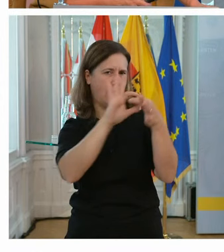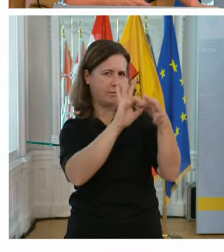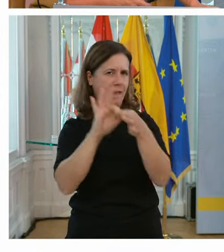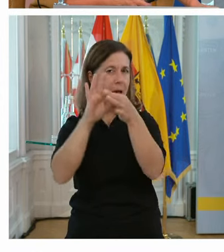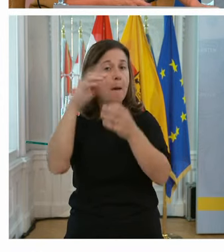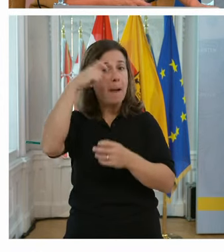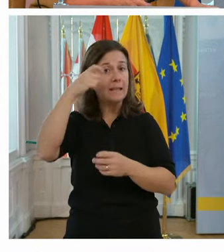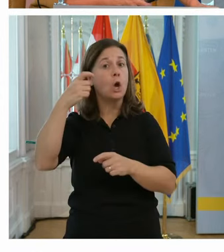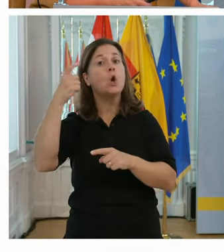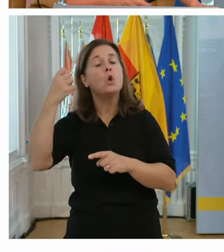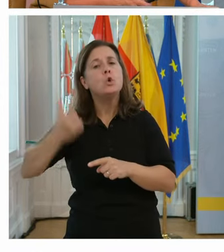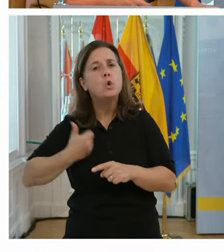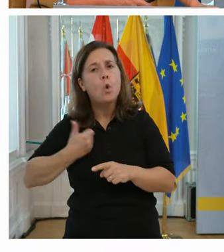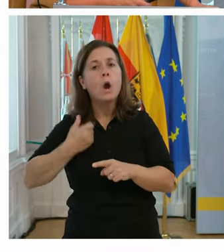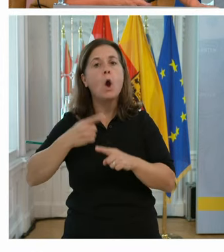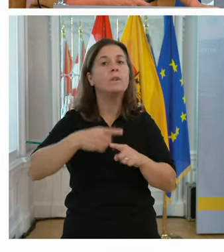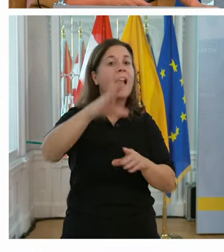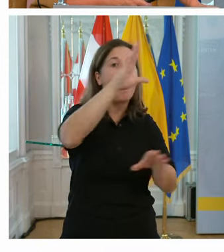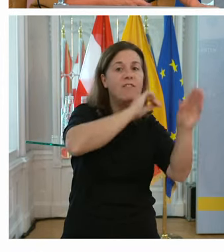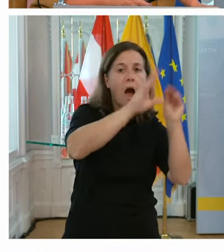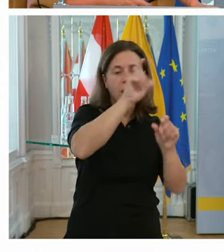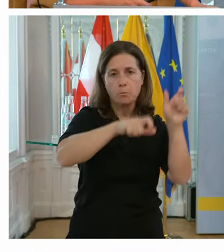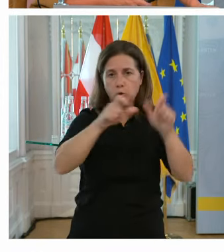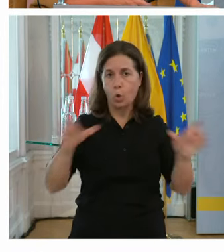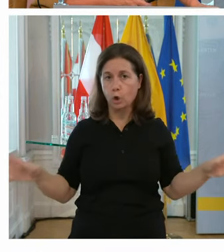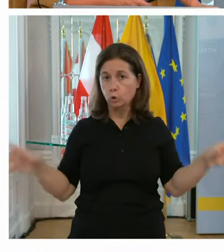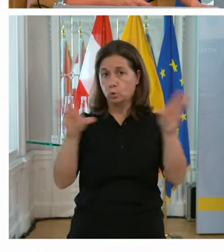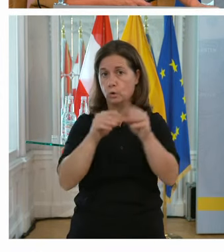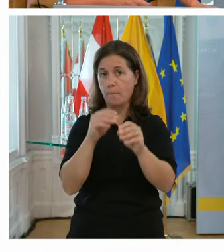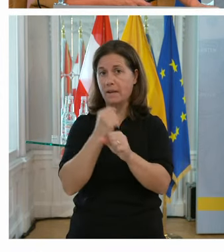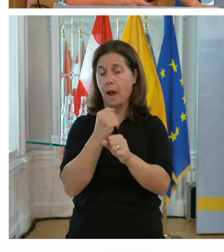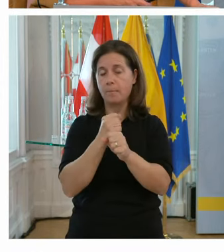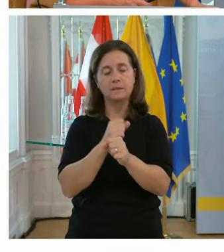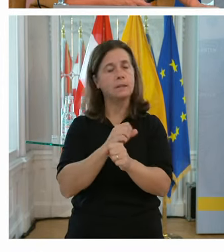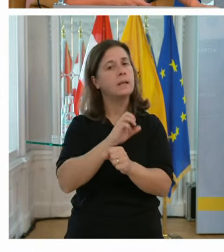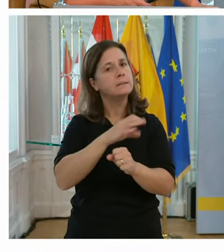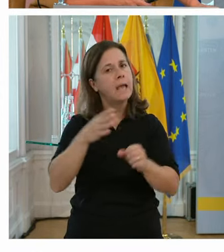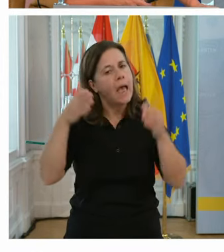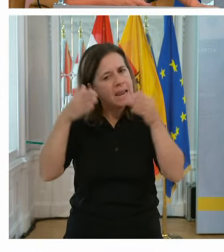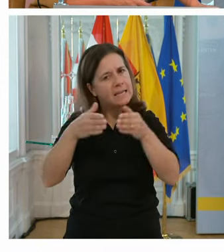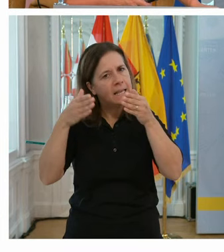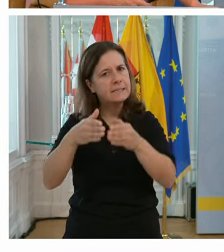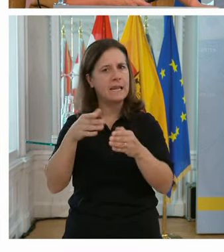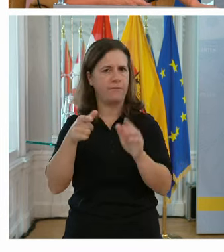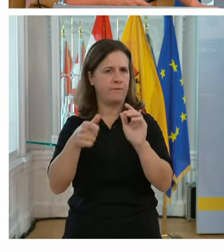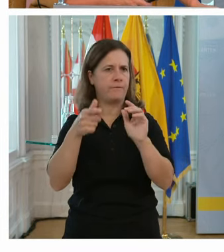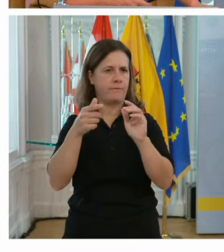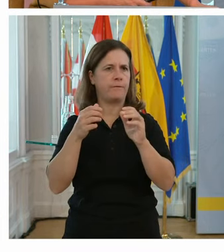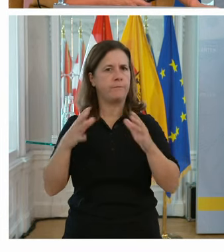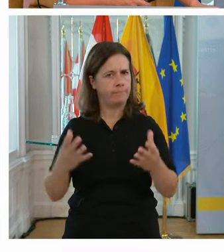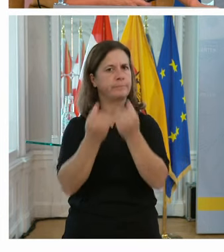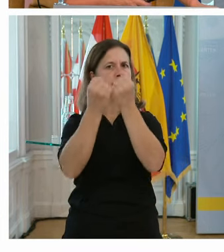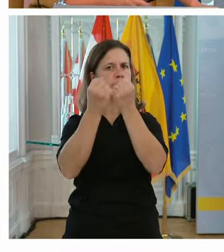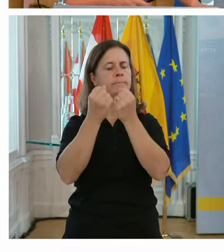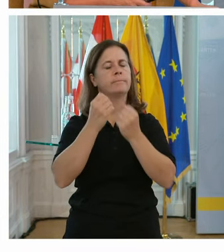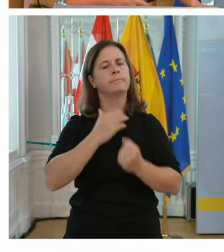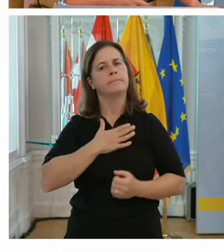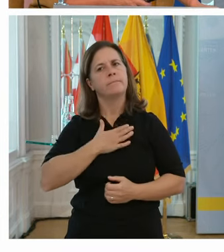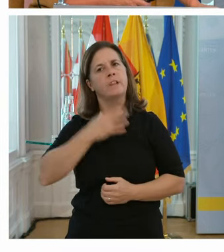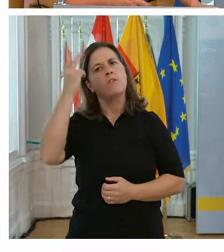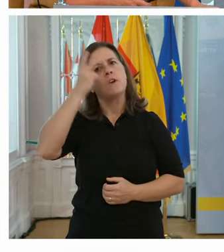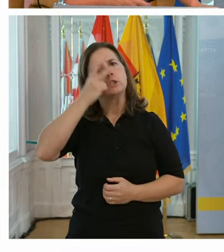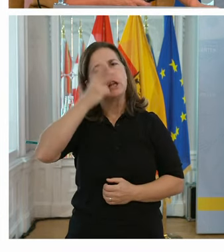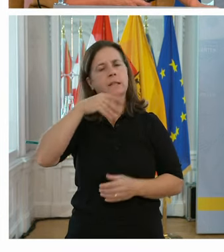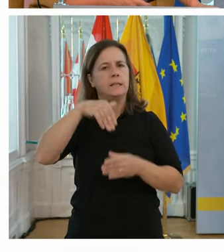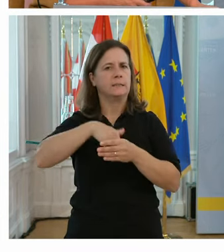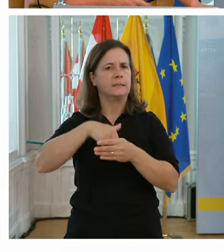dass Junge und Erfahrene zusammenarbeiten. Wir haben das sehr intensiv betrieben und unser Verständnis ist hier